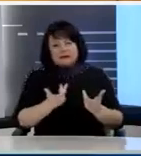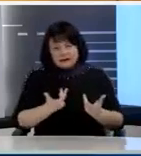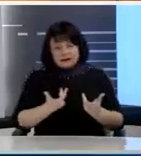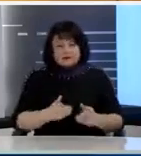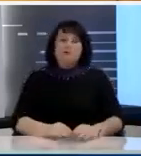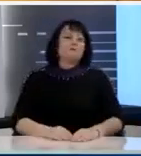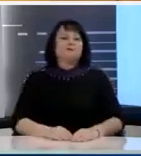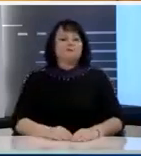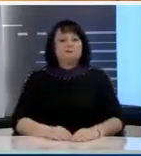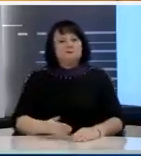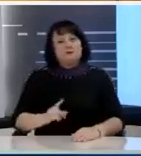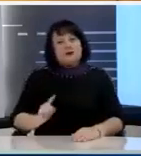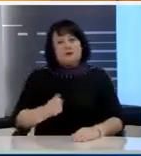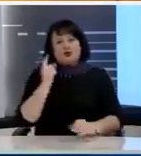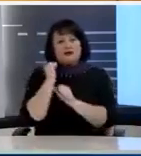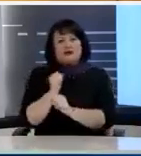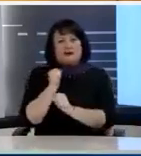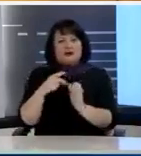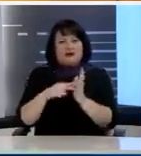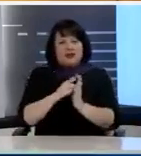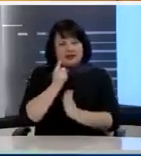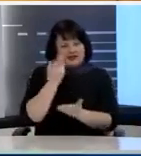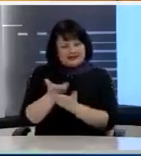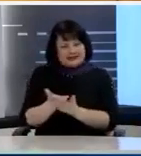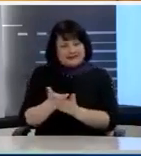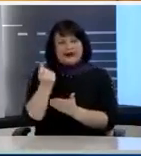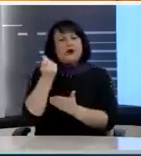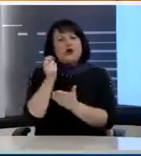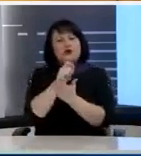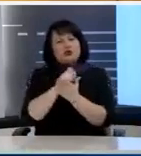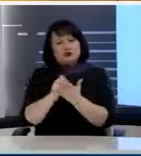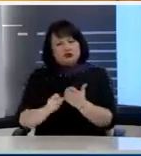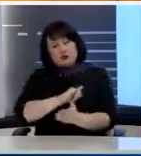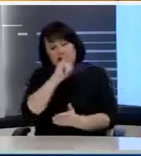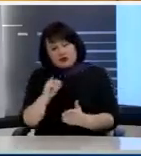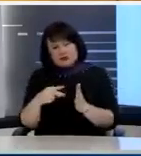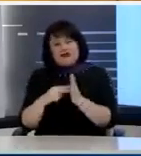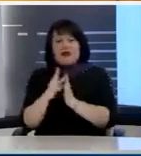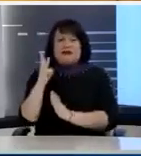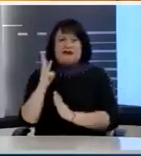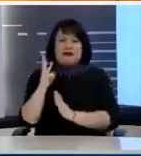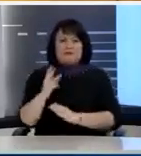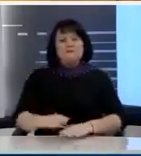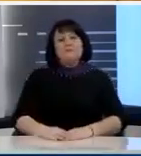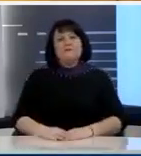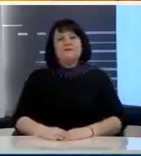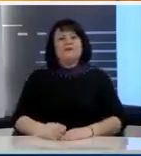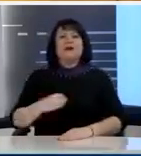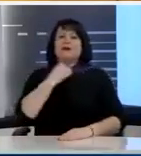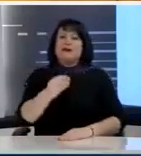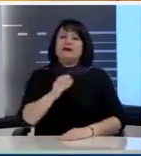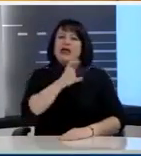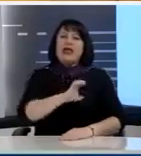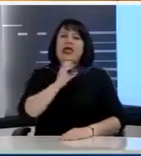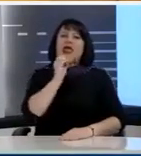ετήθηκαν τιμολόγηση από 1η-1η του 2011 μέχρι 31η-1η του 2013 και θα δίνονταν στο τμήμα τιμολόγησης του